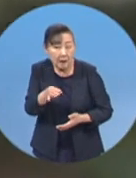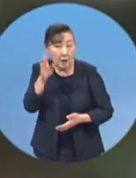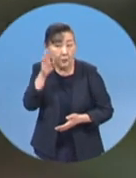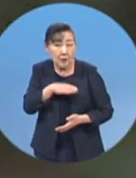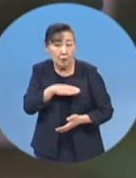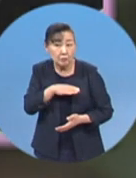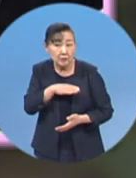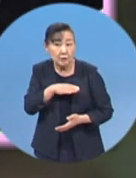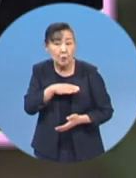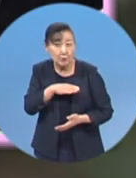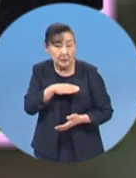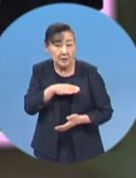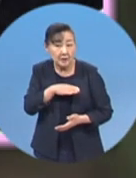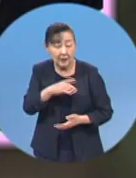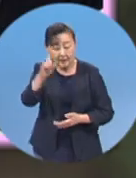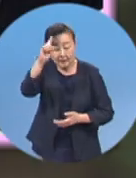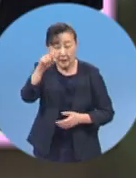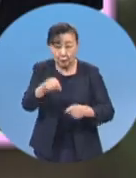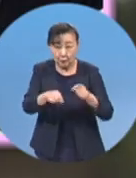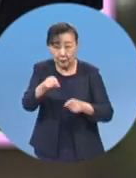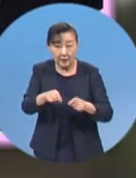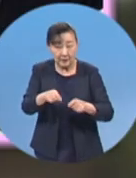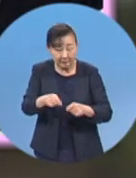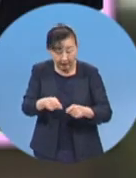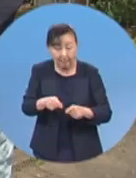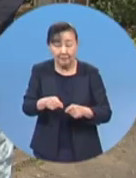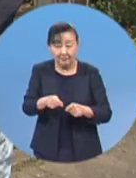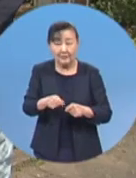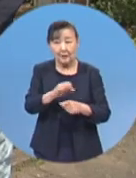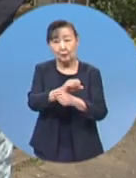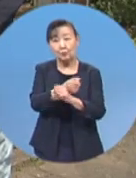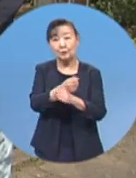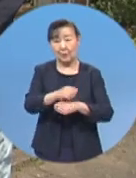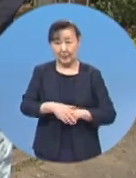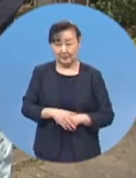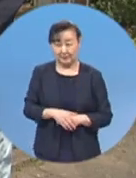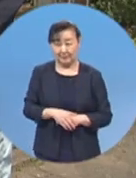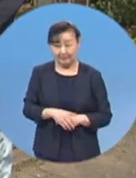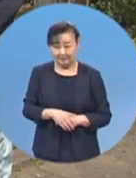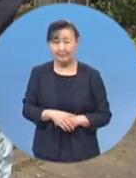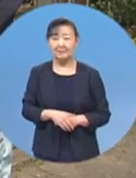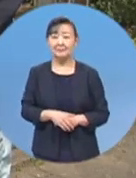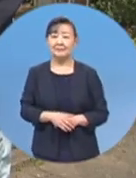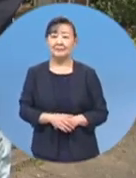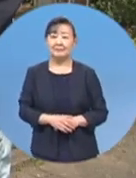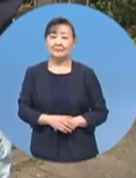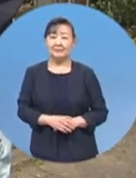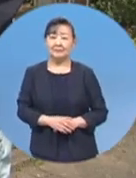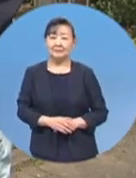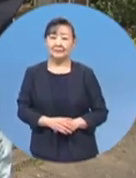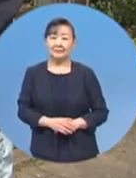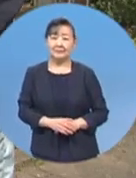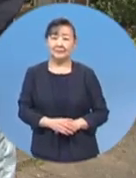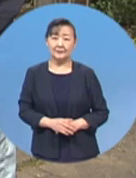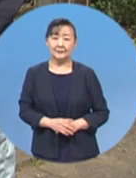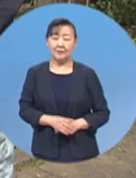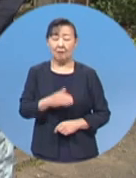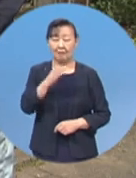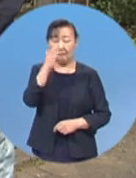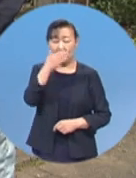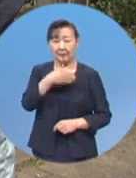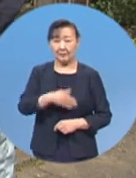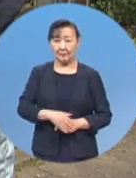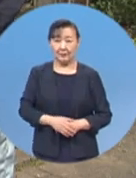るように生育の方、高さの方を揃えさせていただいています。それが当バラ園の特徴の一つとなってます。 なるほ